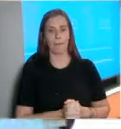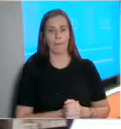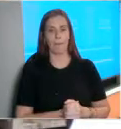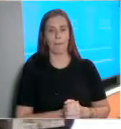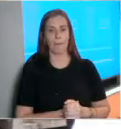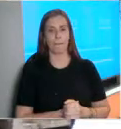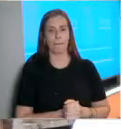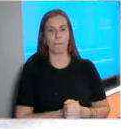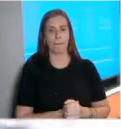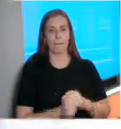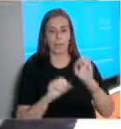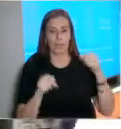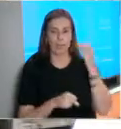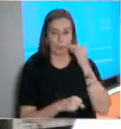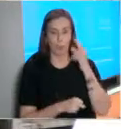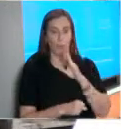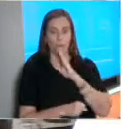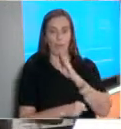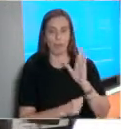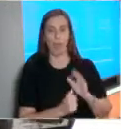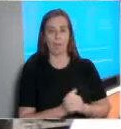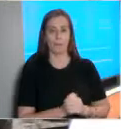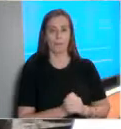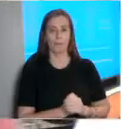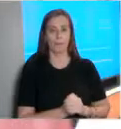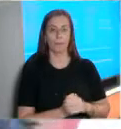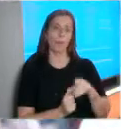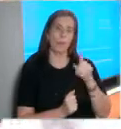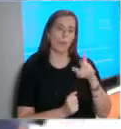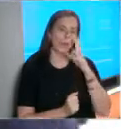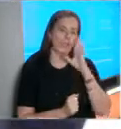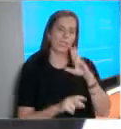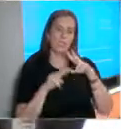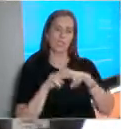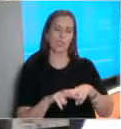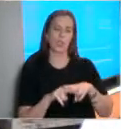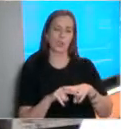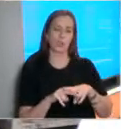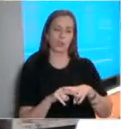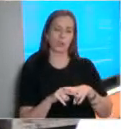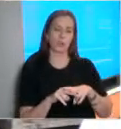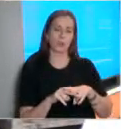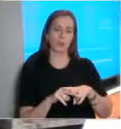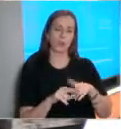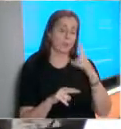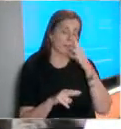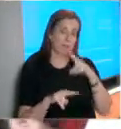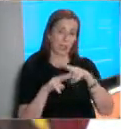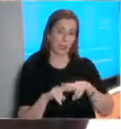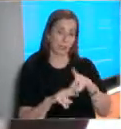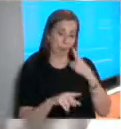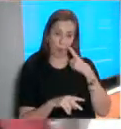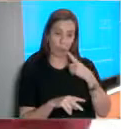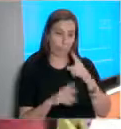תראה, טראמפ הוא בבעיה. הוא מנסה לשרוד. מנסה לשרוד, אתם